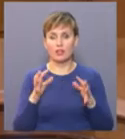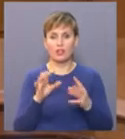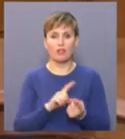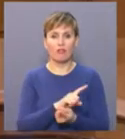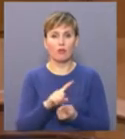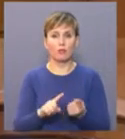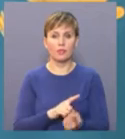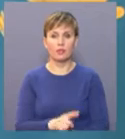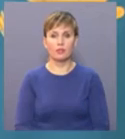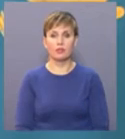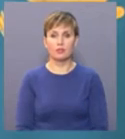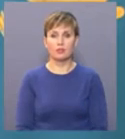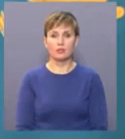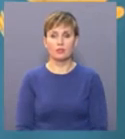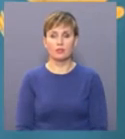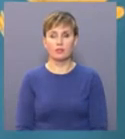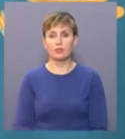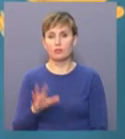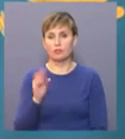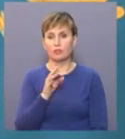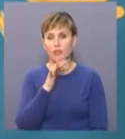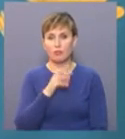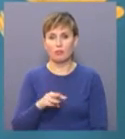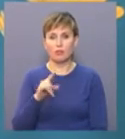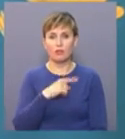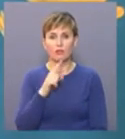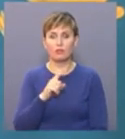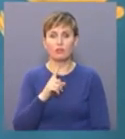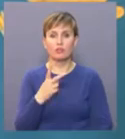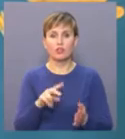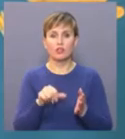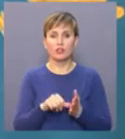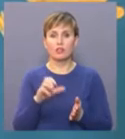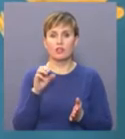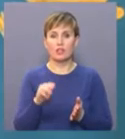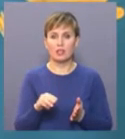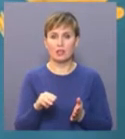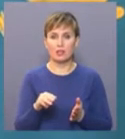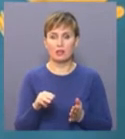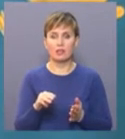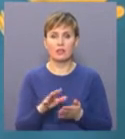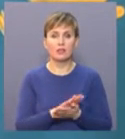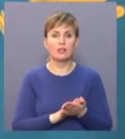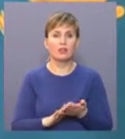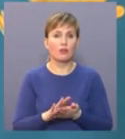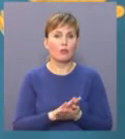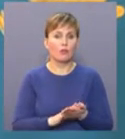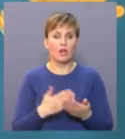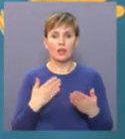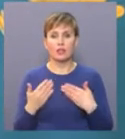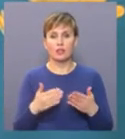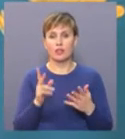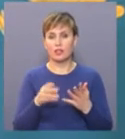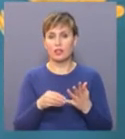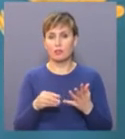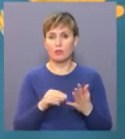реформы. И все время мы говорим, что 26-я статья никакого отношения к земле не